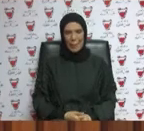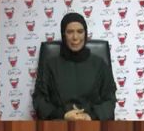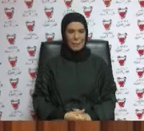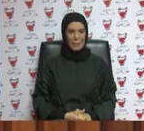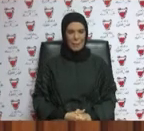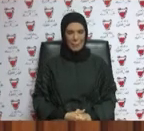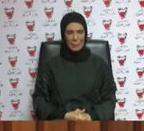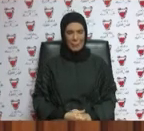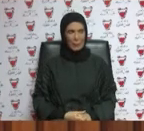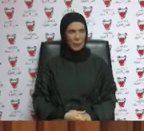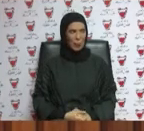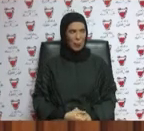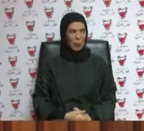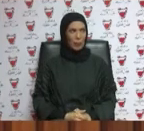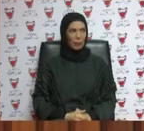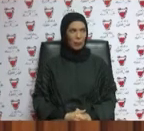مشكورة.